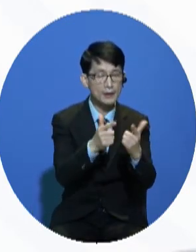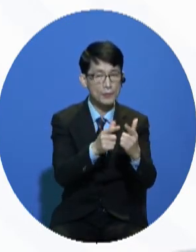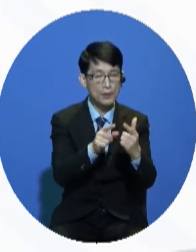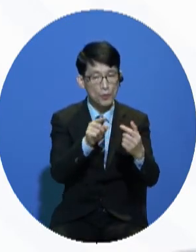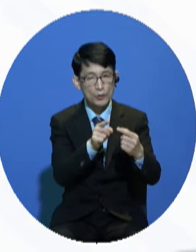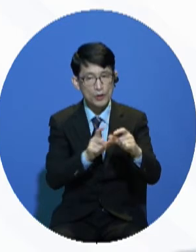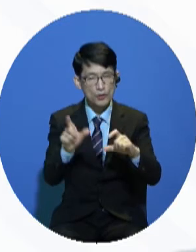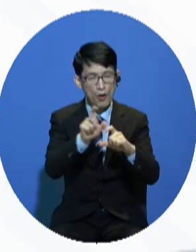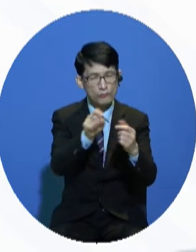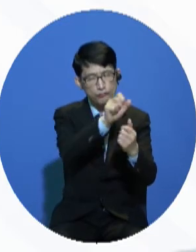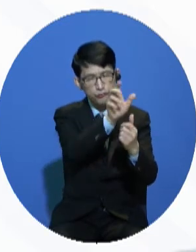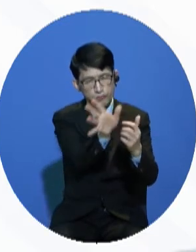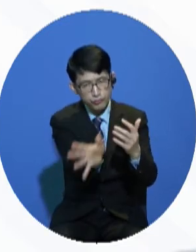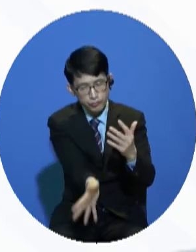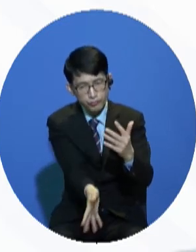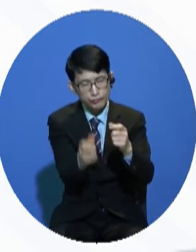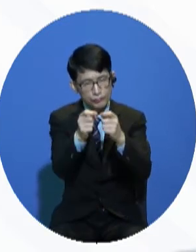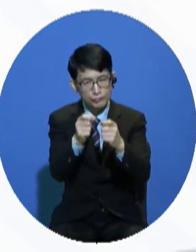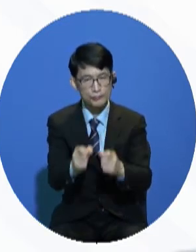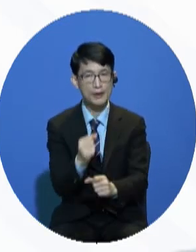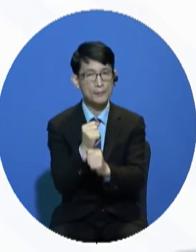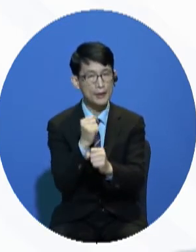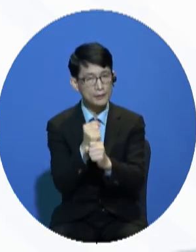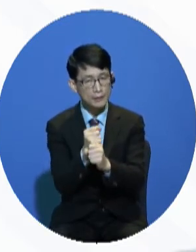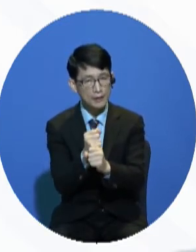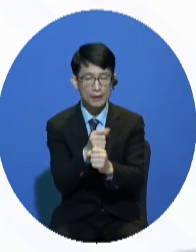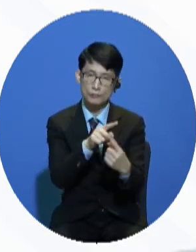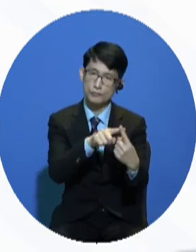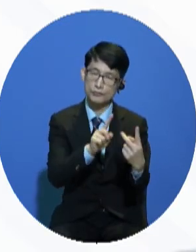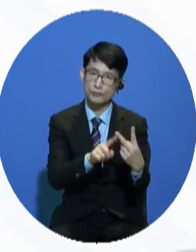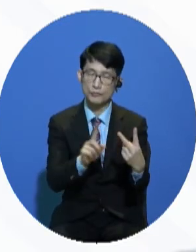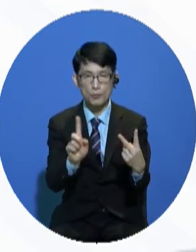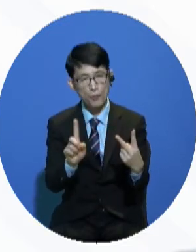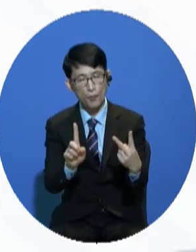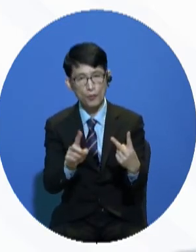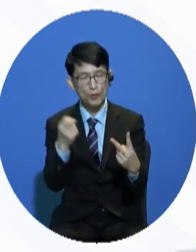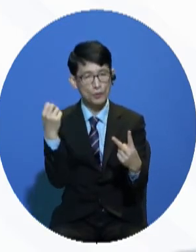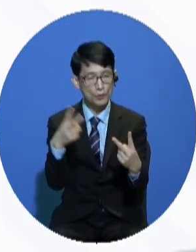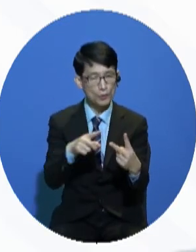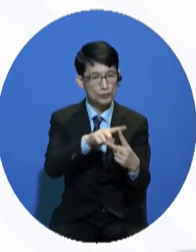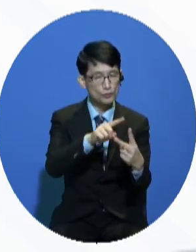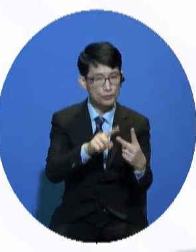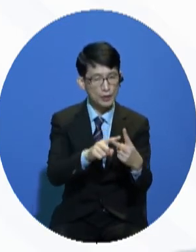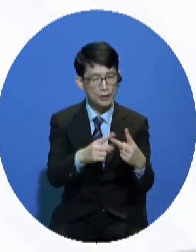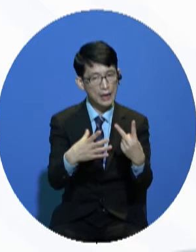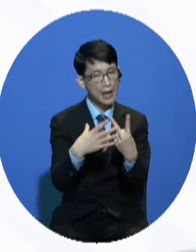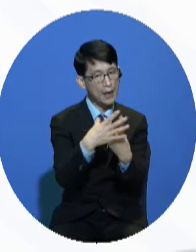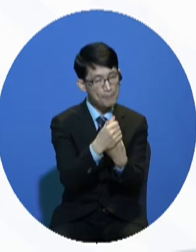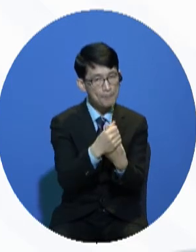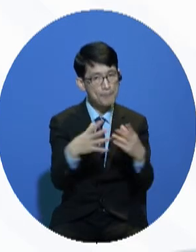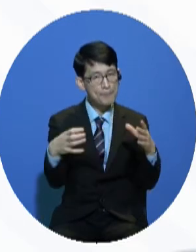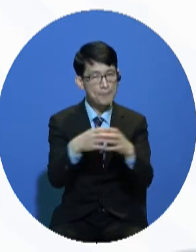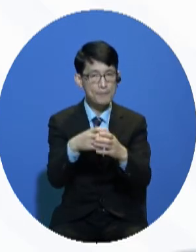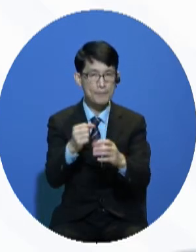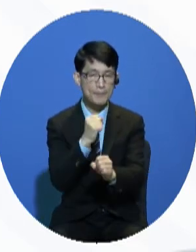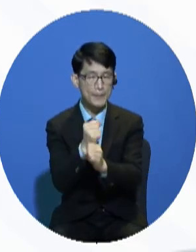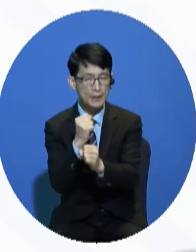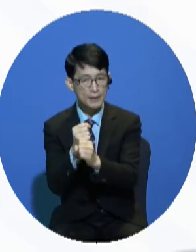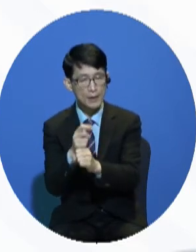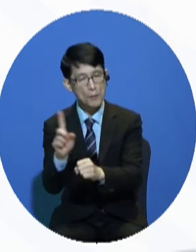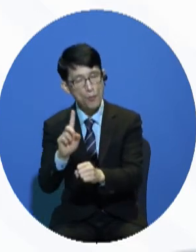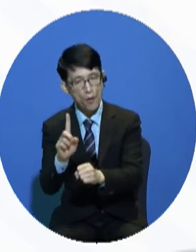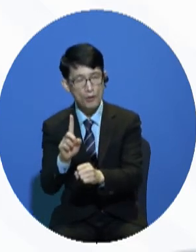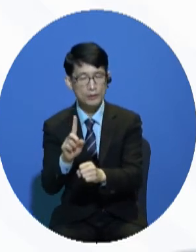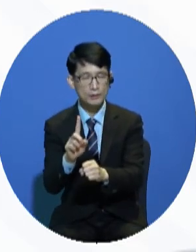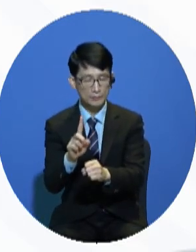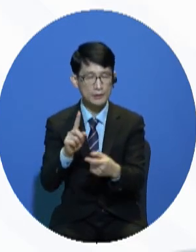내용을 담은 실체법으로 갈 것이냐, 아니면 기본법과 실체법의 내용을 종합해서 갈 것이냐, 이런 여러 가지 검토를 하고